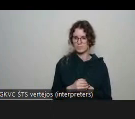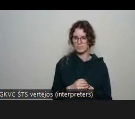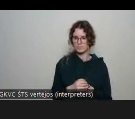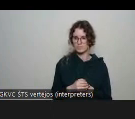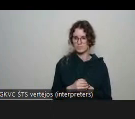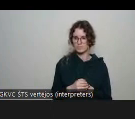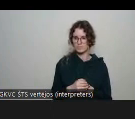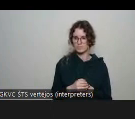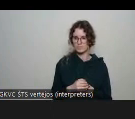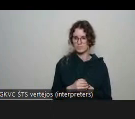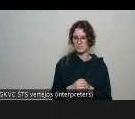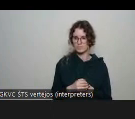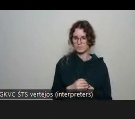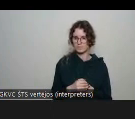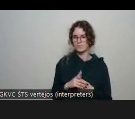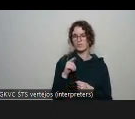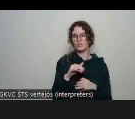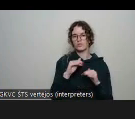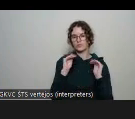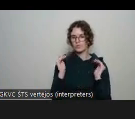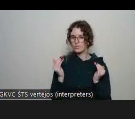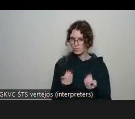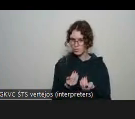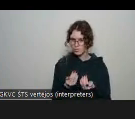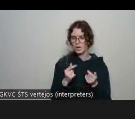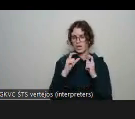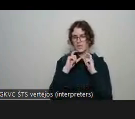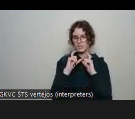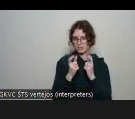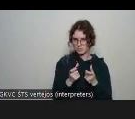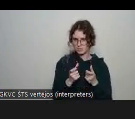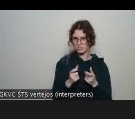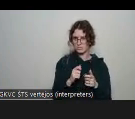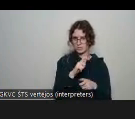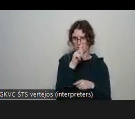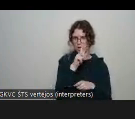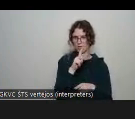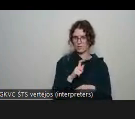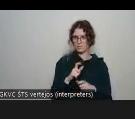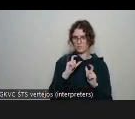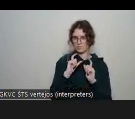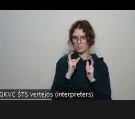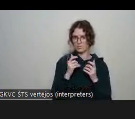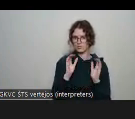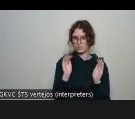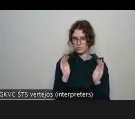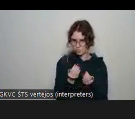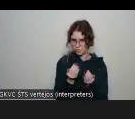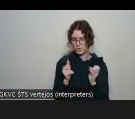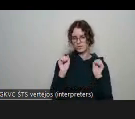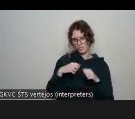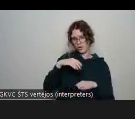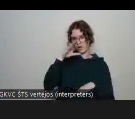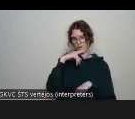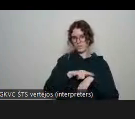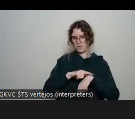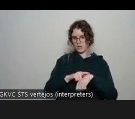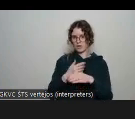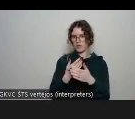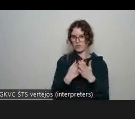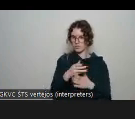Jeigu galėtumėte glaustai atsakyti iš tos klausimus, tai mes tikrai spėtumėme, nes mes turime nemažai grupių ir visos